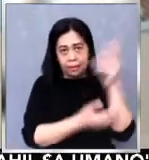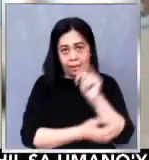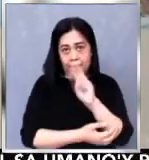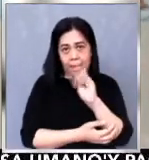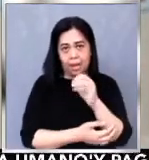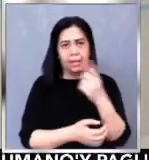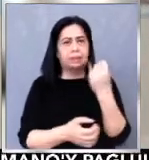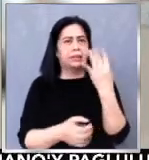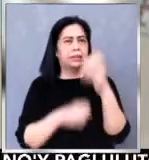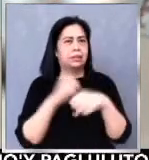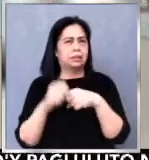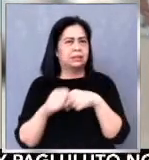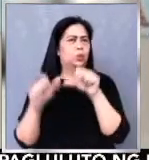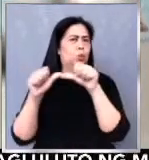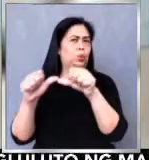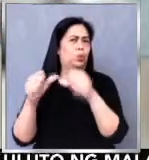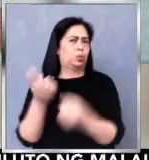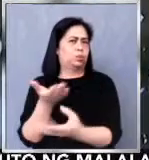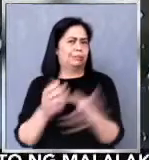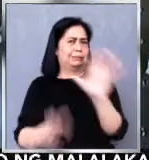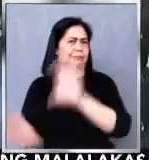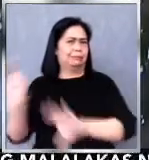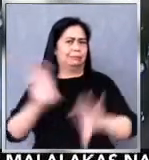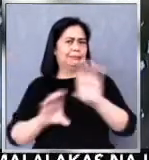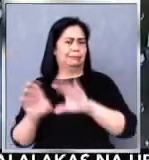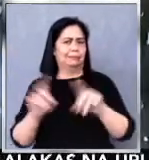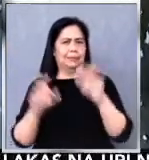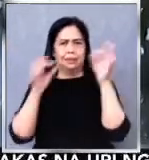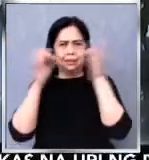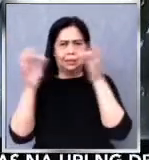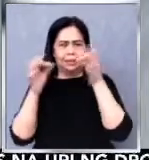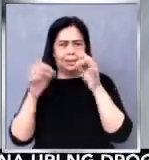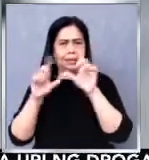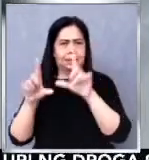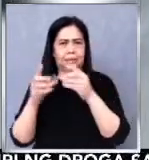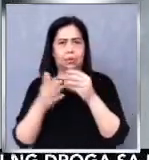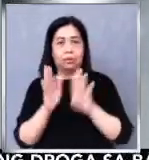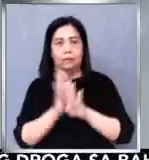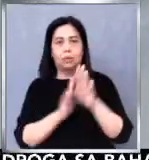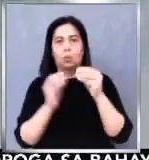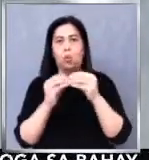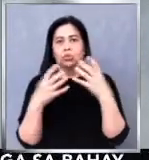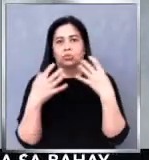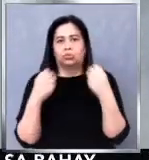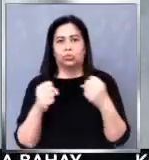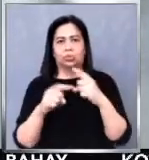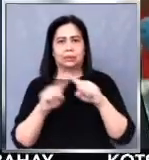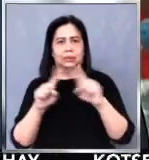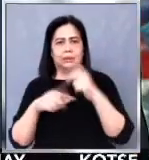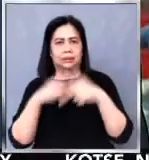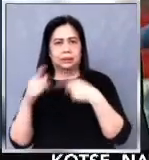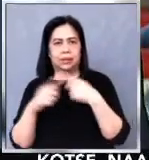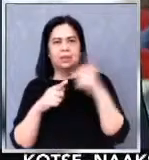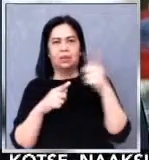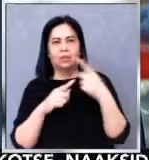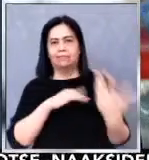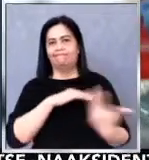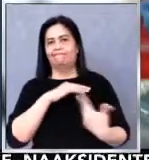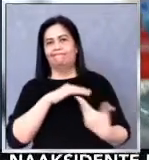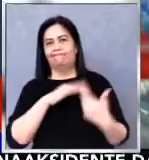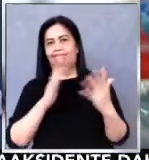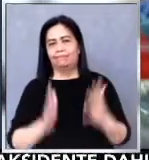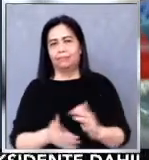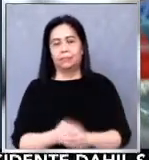nagluluto ng mga pinaghahalo-halong droga ang suspect para makadevelop ng mas malalakas na uri ng droga para sa kanyang mga parokyano. Investigation is